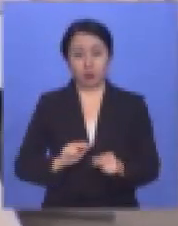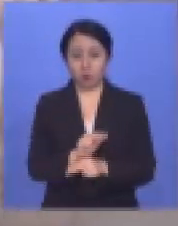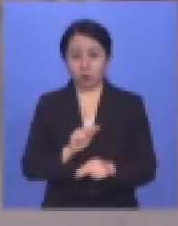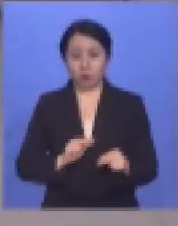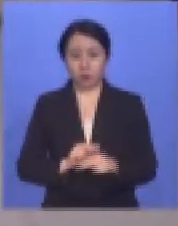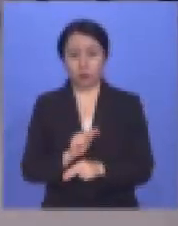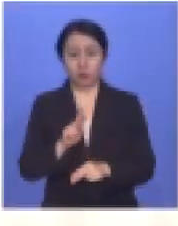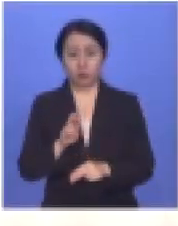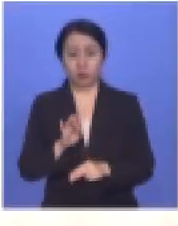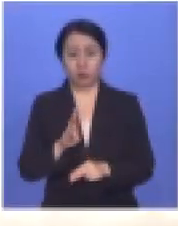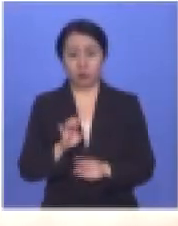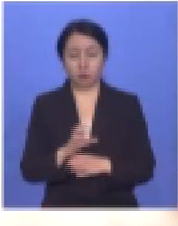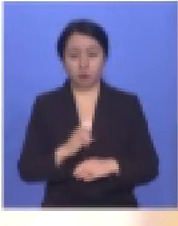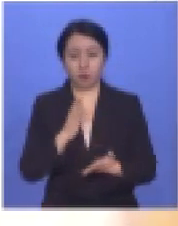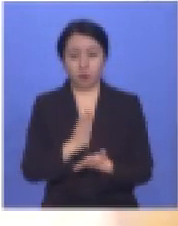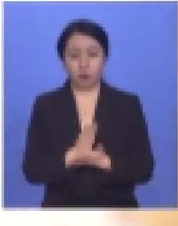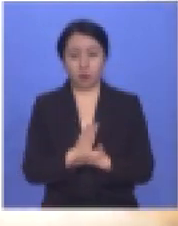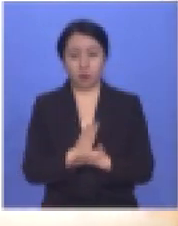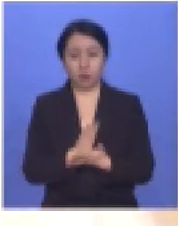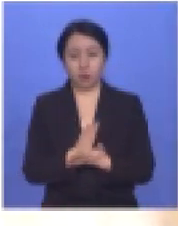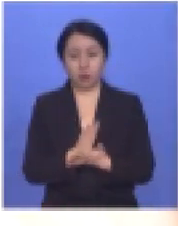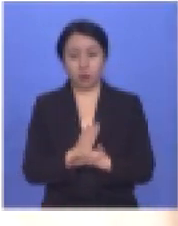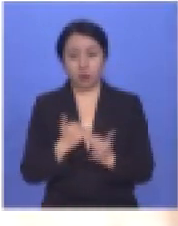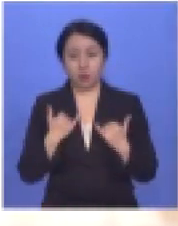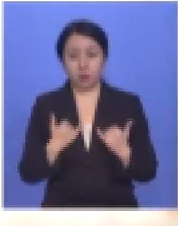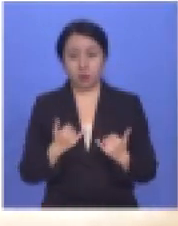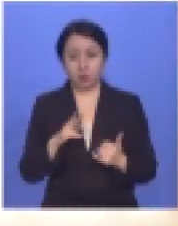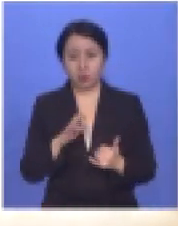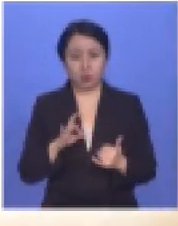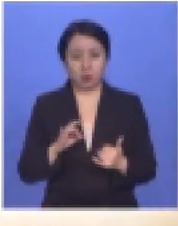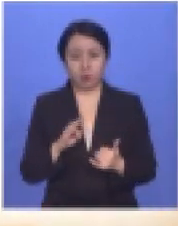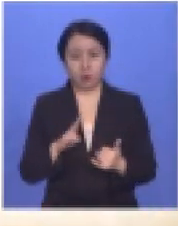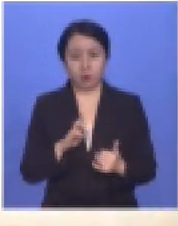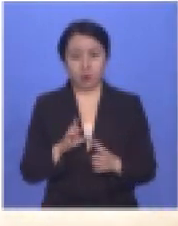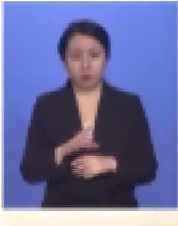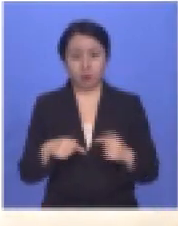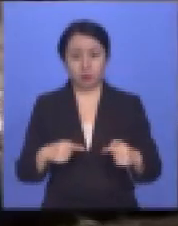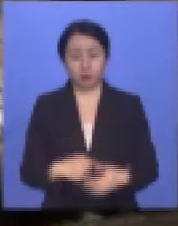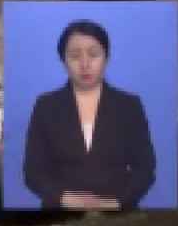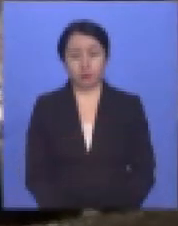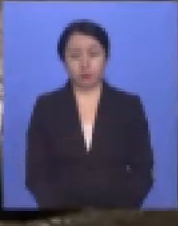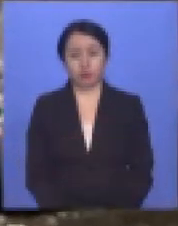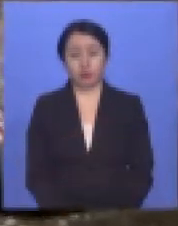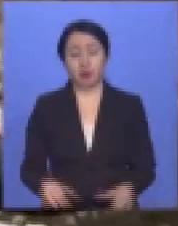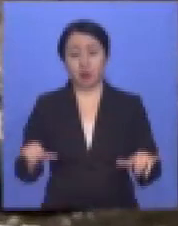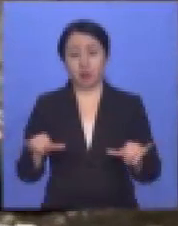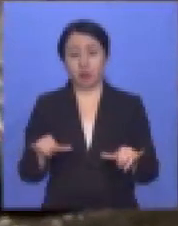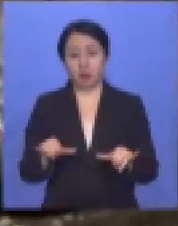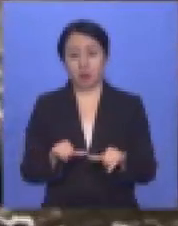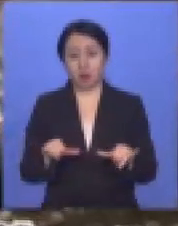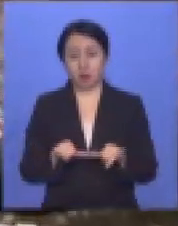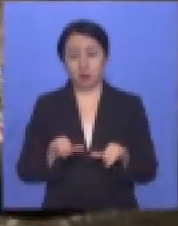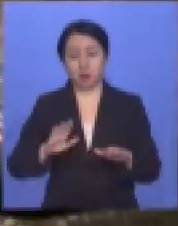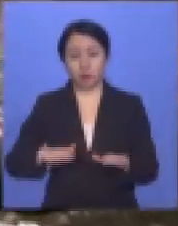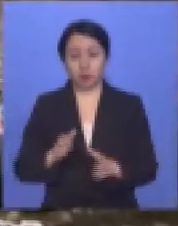және емделіп жатқан курсанттар. Емдом қабылдап жатқан сарбаздардың ас мәзірі басқаша құрылады. Асханаға жақын жердегі